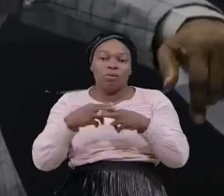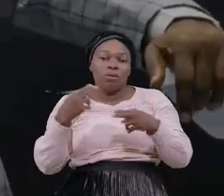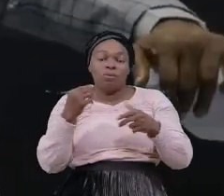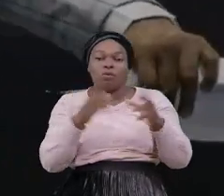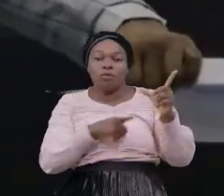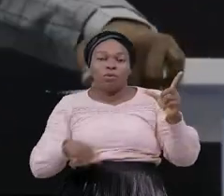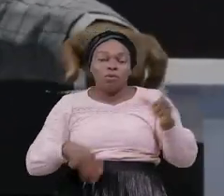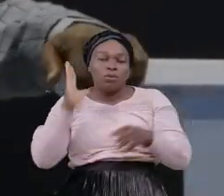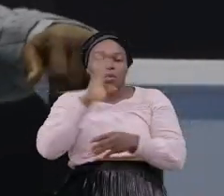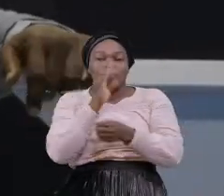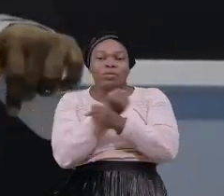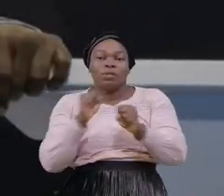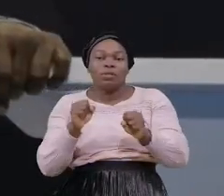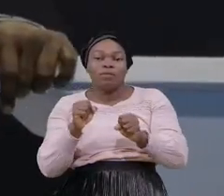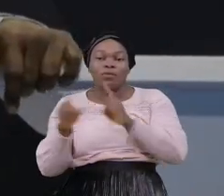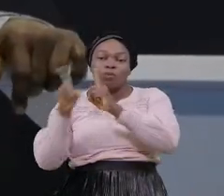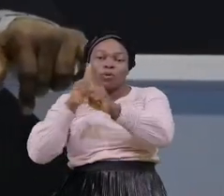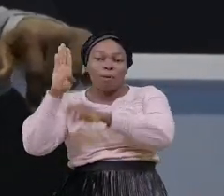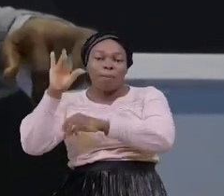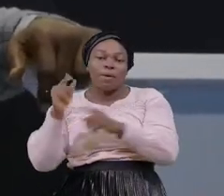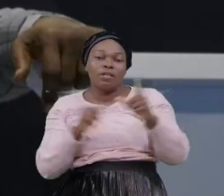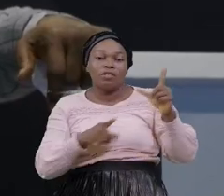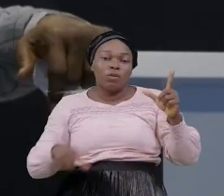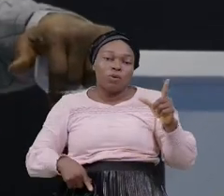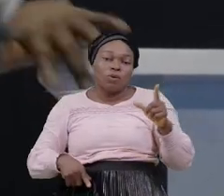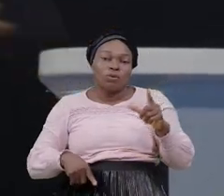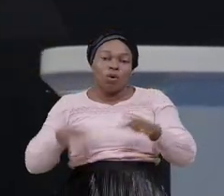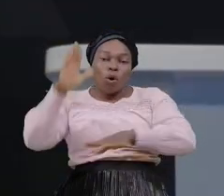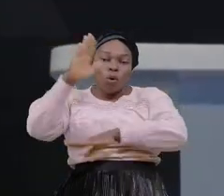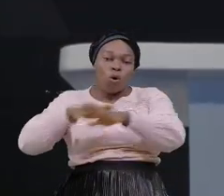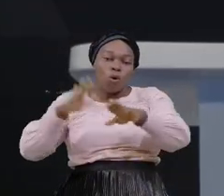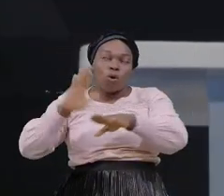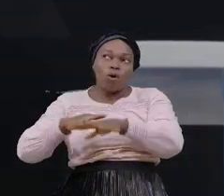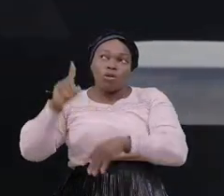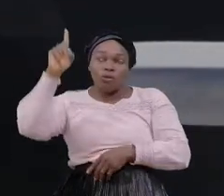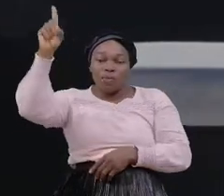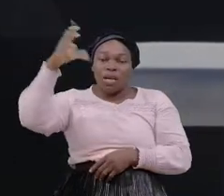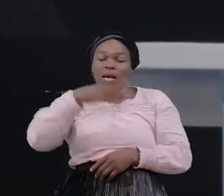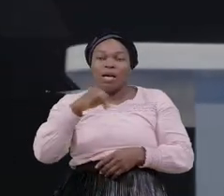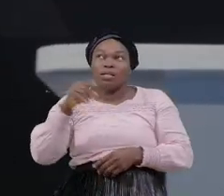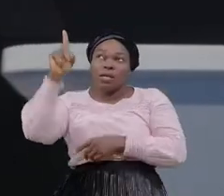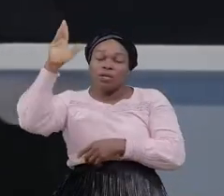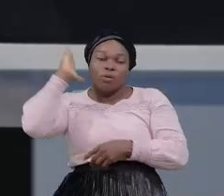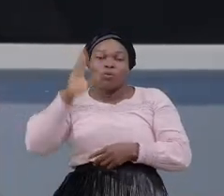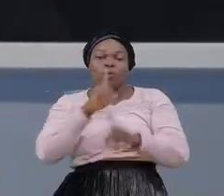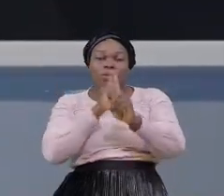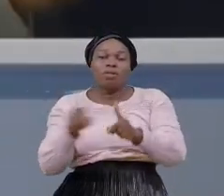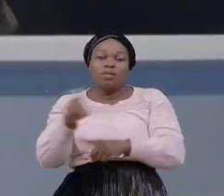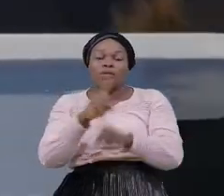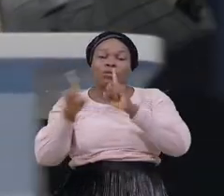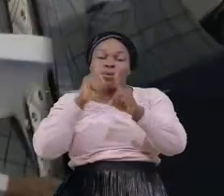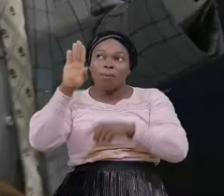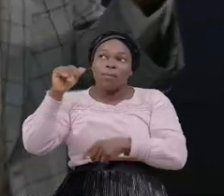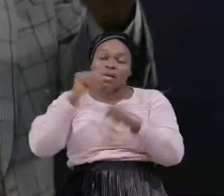sauvé. C'était annoncé par le Seigneur. Invoque-moi et je te répondrai. Est annoncé par le Seigneur.